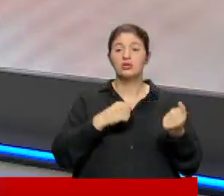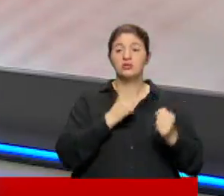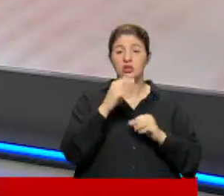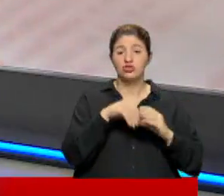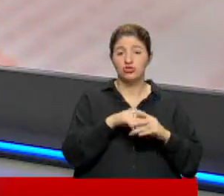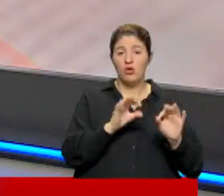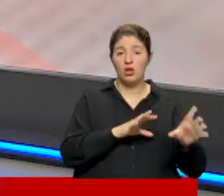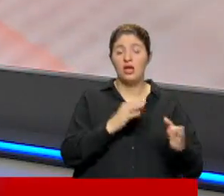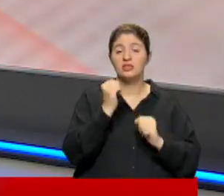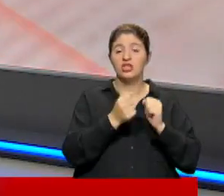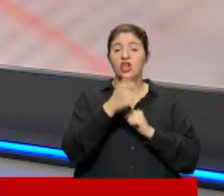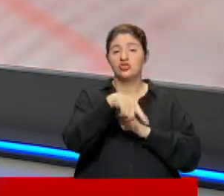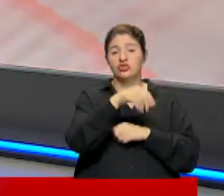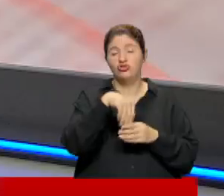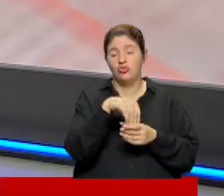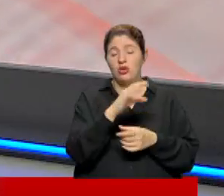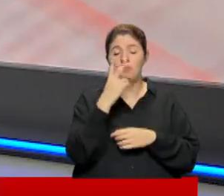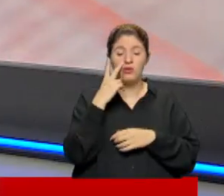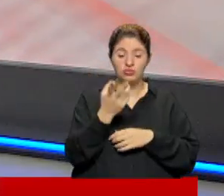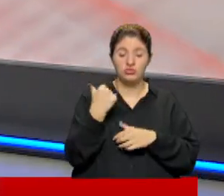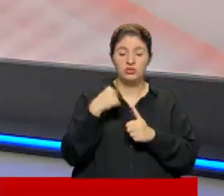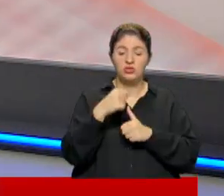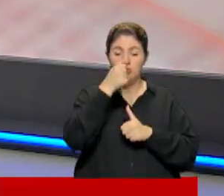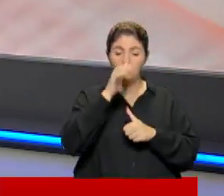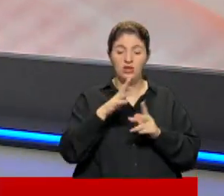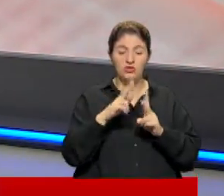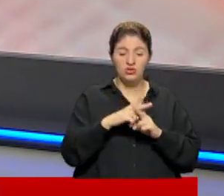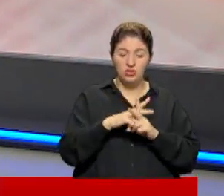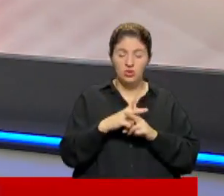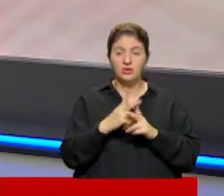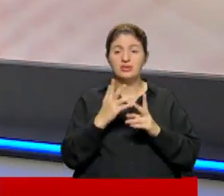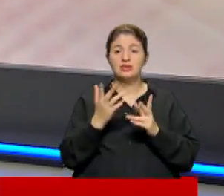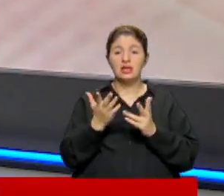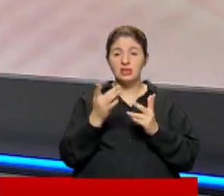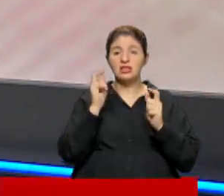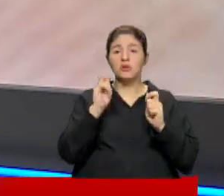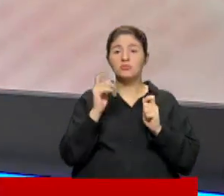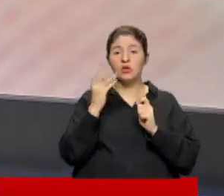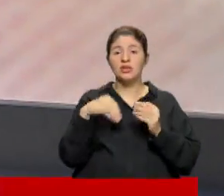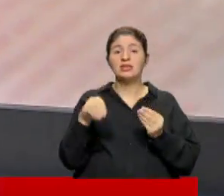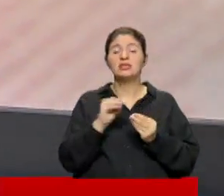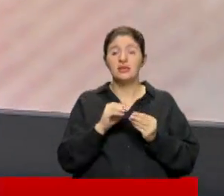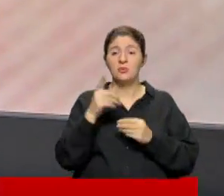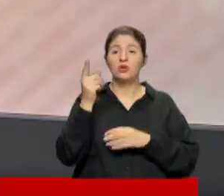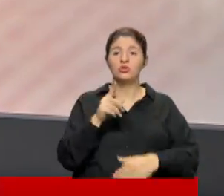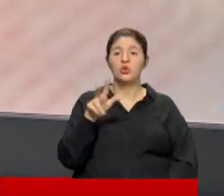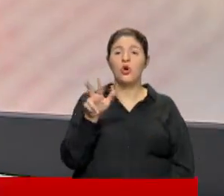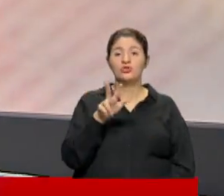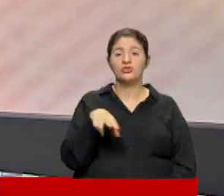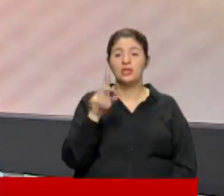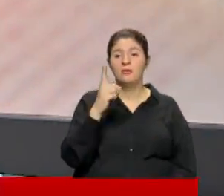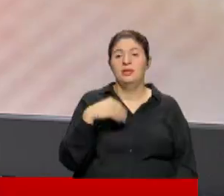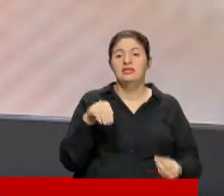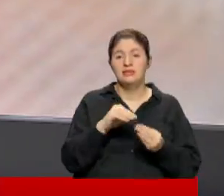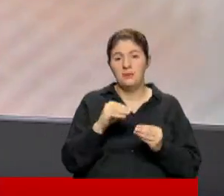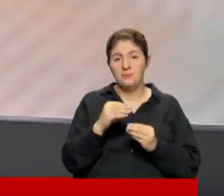öyle sanayici için de öyle bakıyorsunuz yine doğalgaz faturaları zaten yapılmış olan zamlara % 37'lik